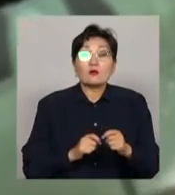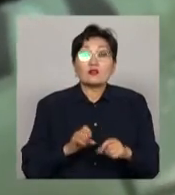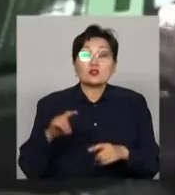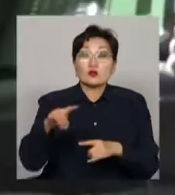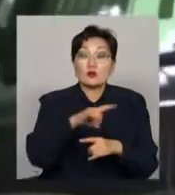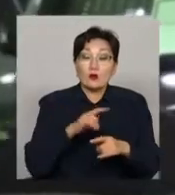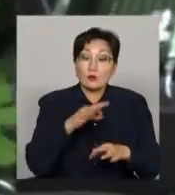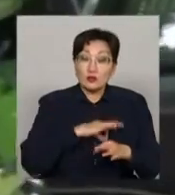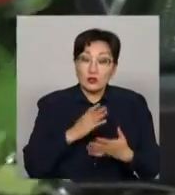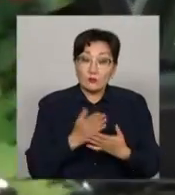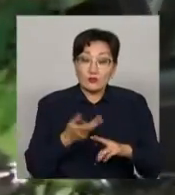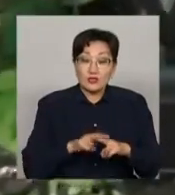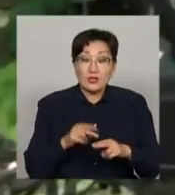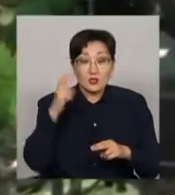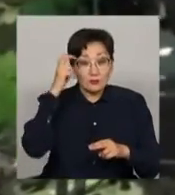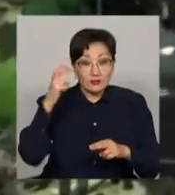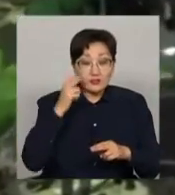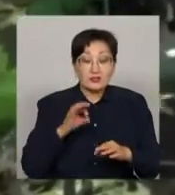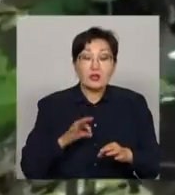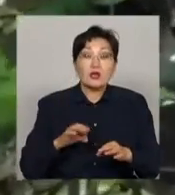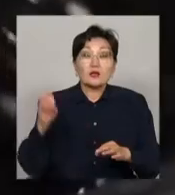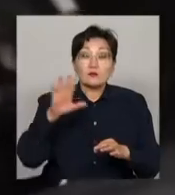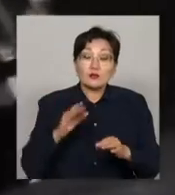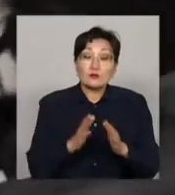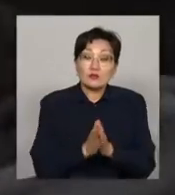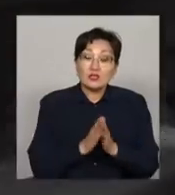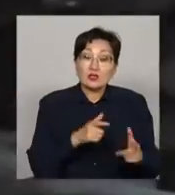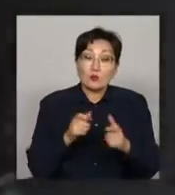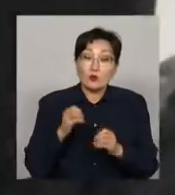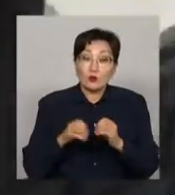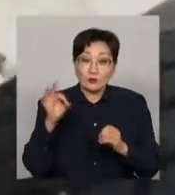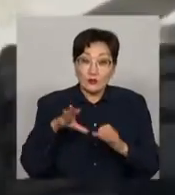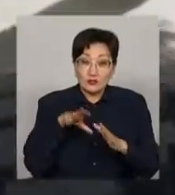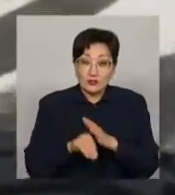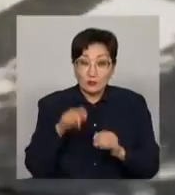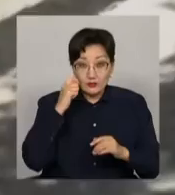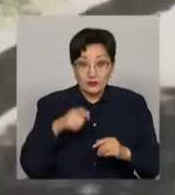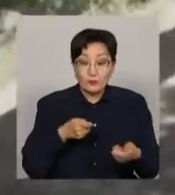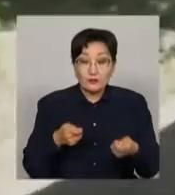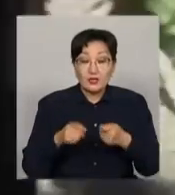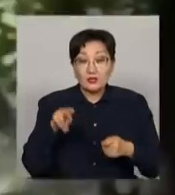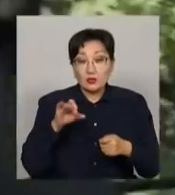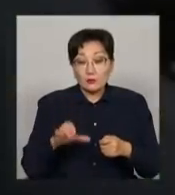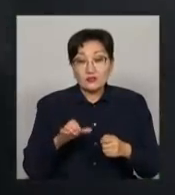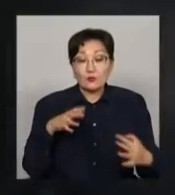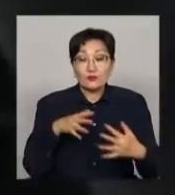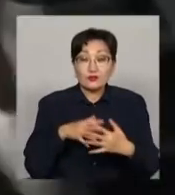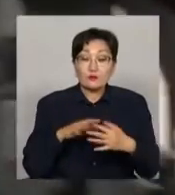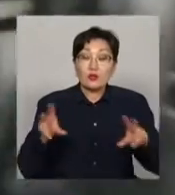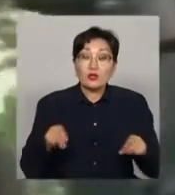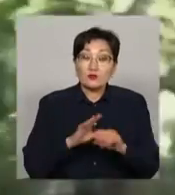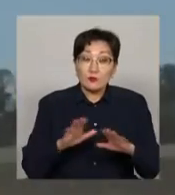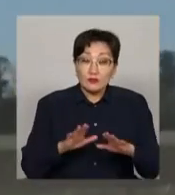қолданылып жатыр. Алайда бұл Киевтің батыстан сұраған қару-жарақтарының 10%. Ал Украина билігі Донбастағы айқаста